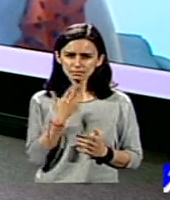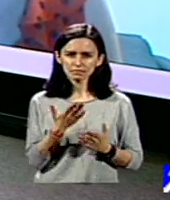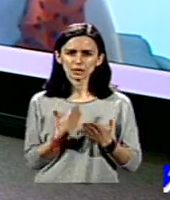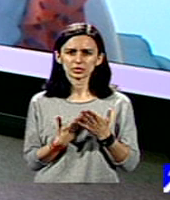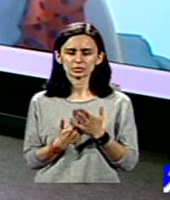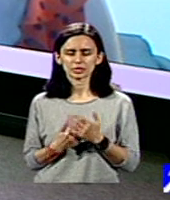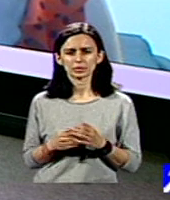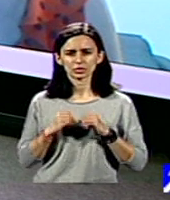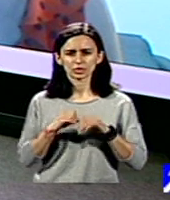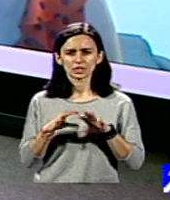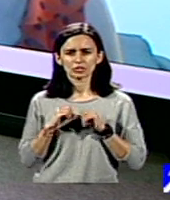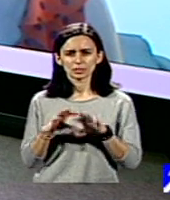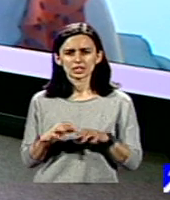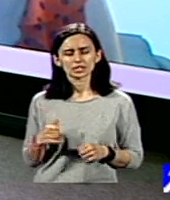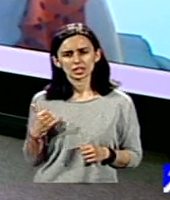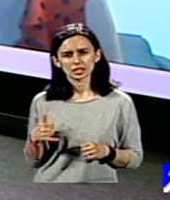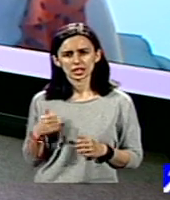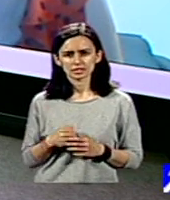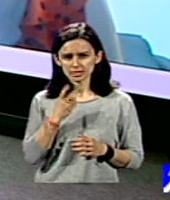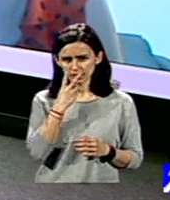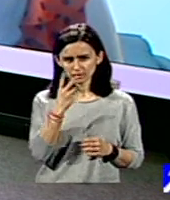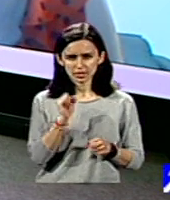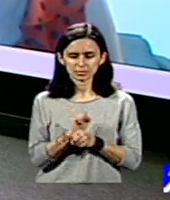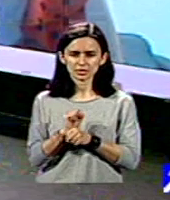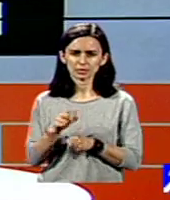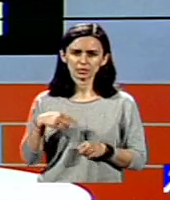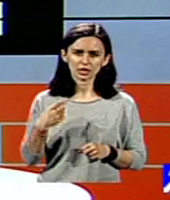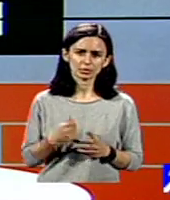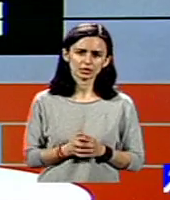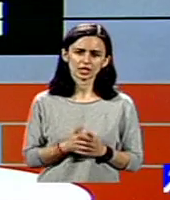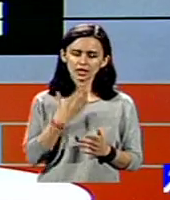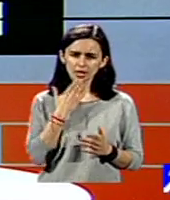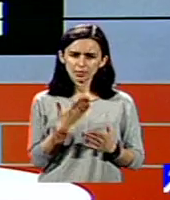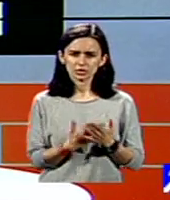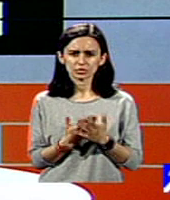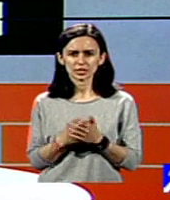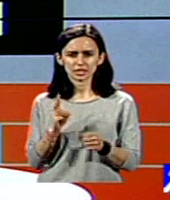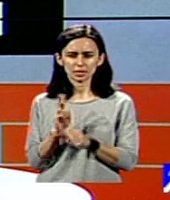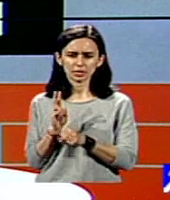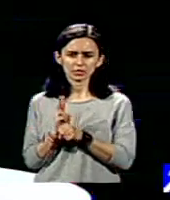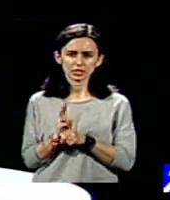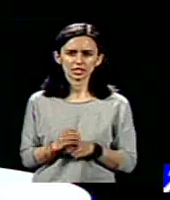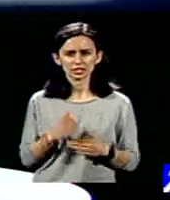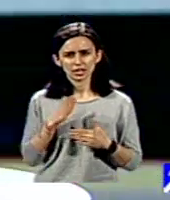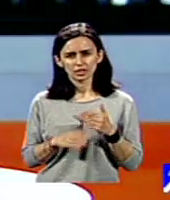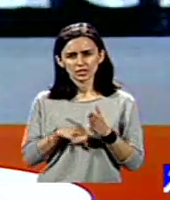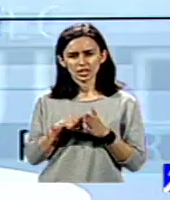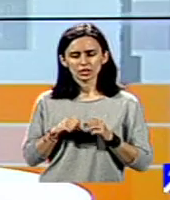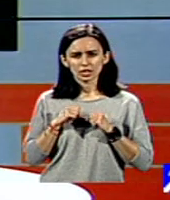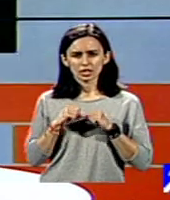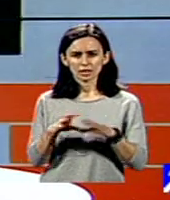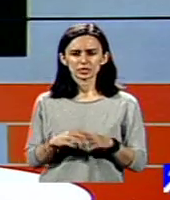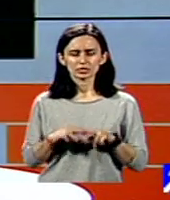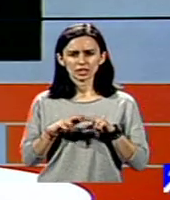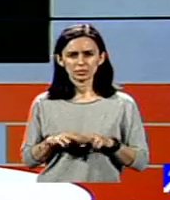pentru aceste subiecte pe care le-ai documentat și astăzi. Ne revedem săptămâna viitoare. Vă mulțumesc și dumneavoastră, doamnelor, domnilor, pentru că ne-ați urmărit. Fără prejudecăți, la